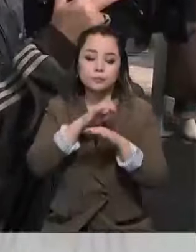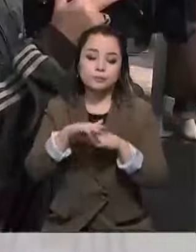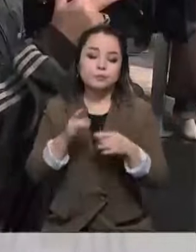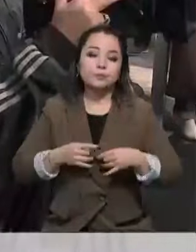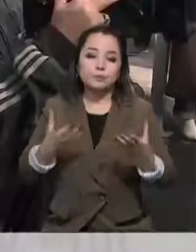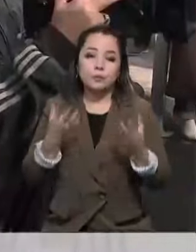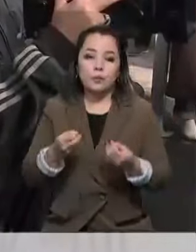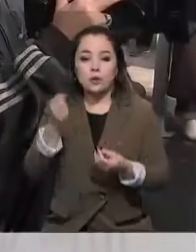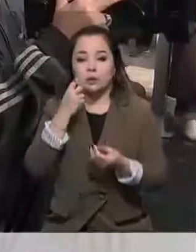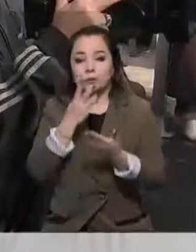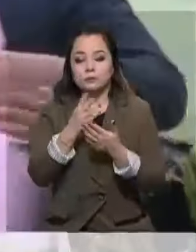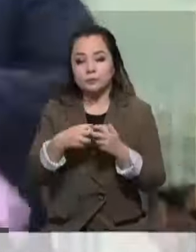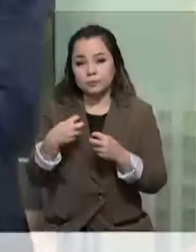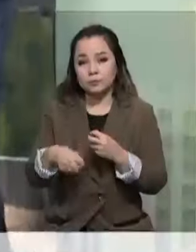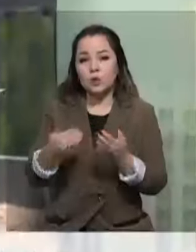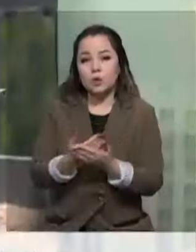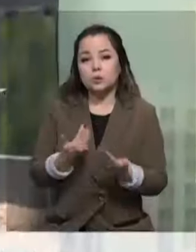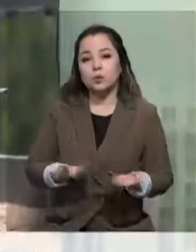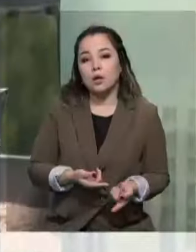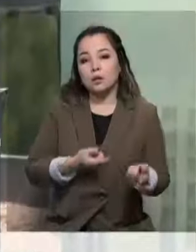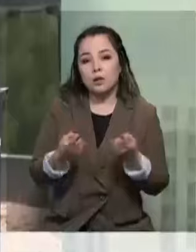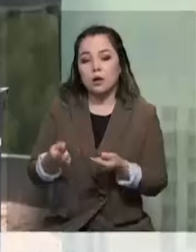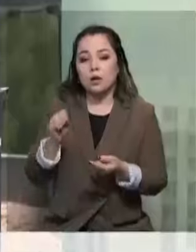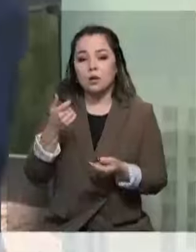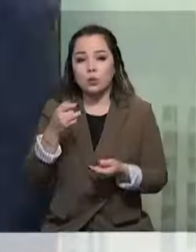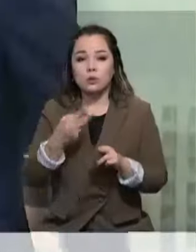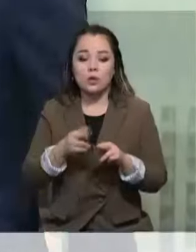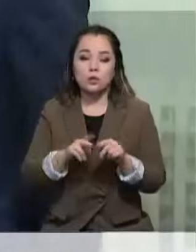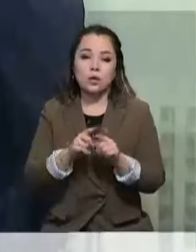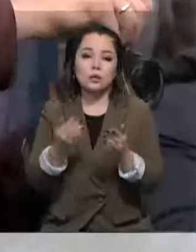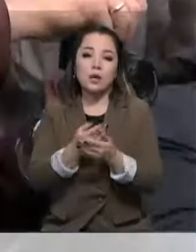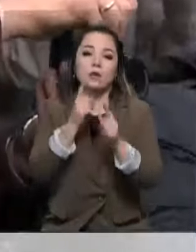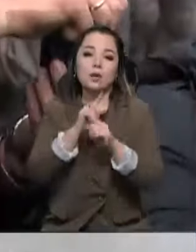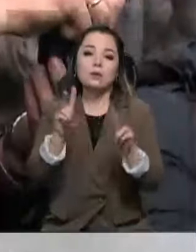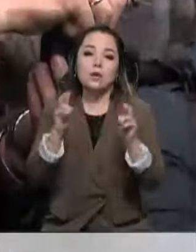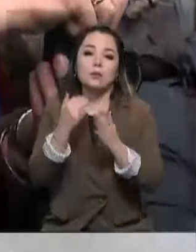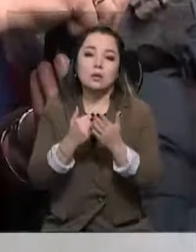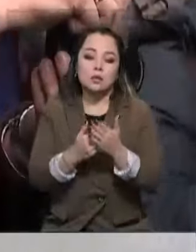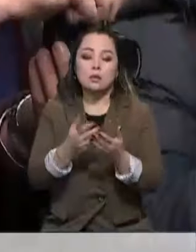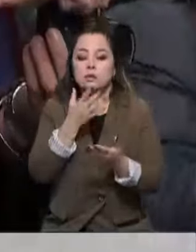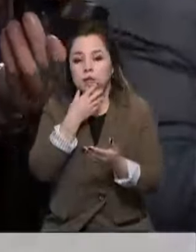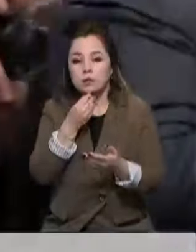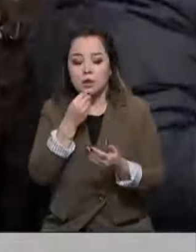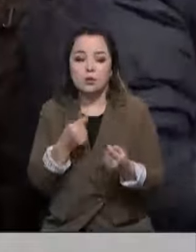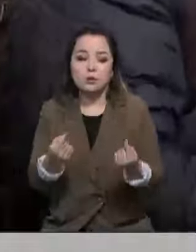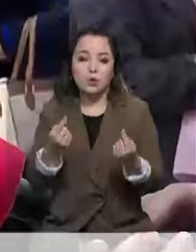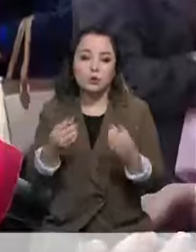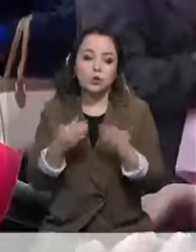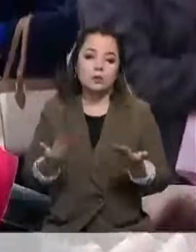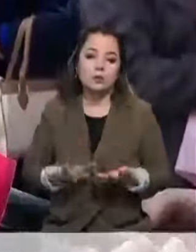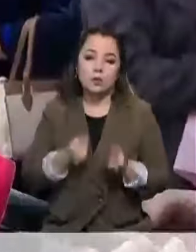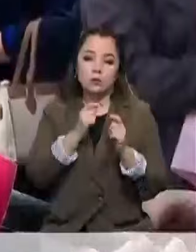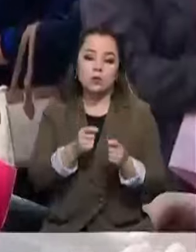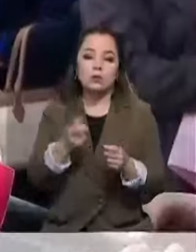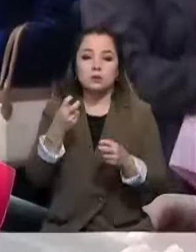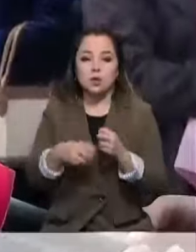үйі апатты деп танылған жандар да жаңа қонысқа жайғасты. Айгүл Құдиярова реновация бағдарламасы арқылы сәулетті әрі кең баспанаға ие болды. Апаттық